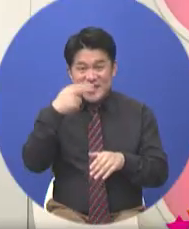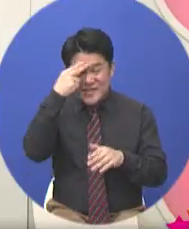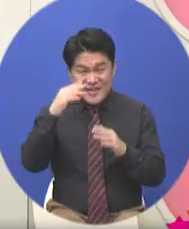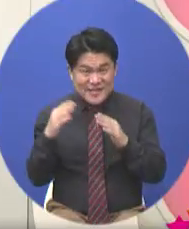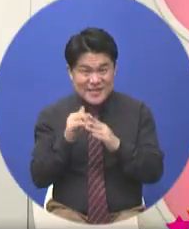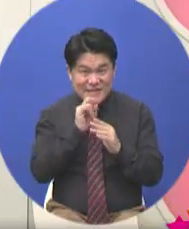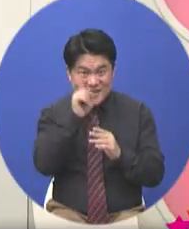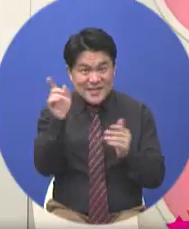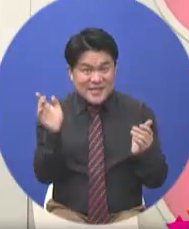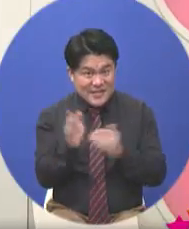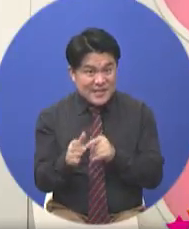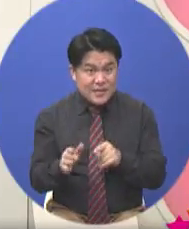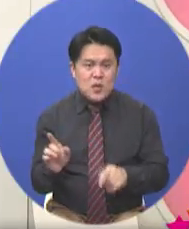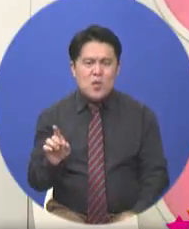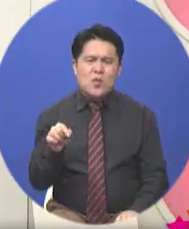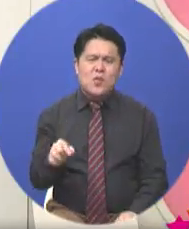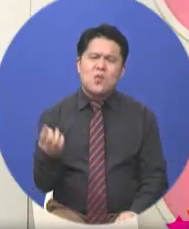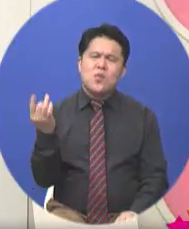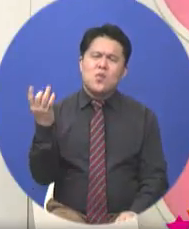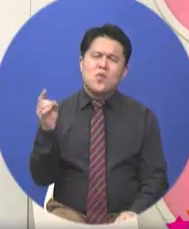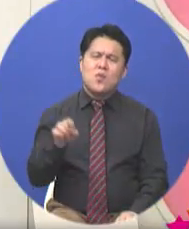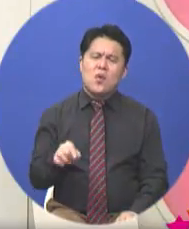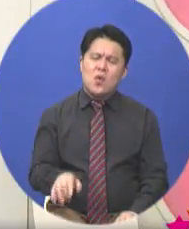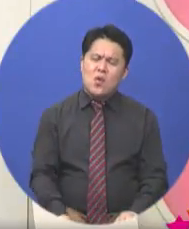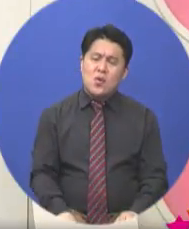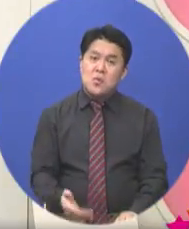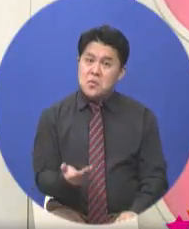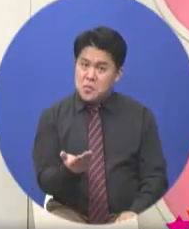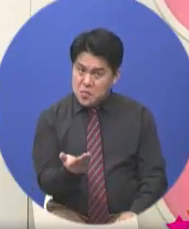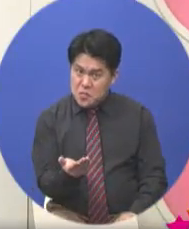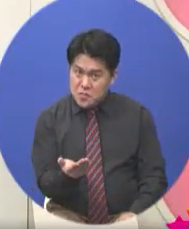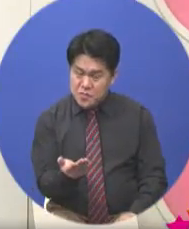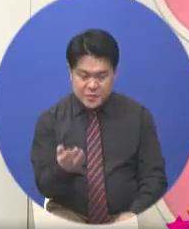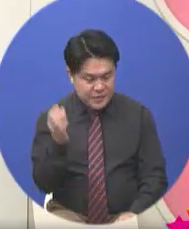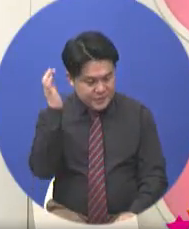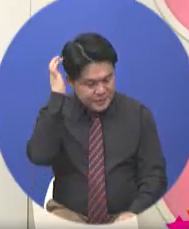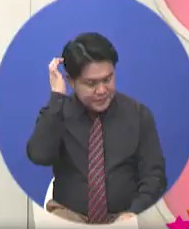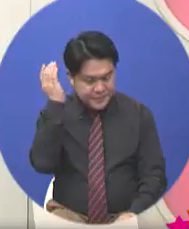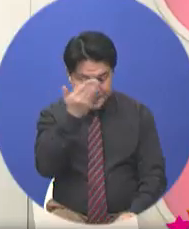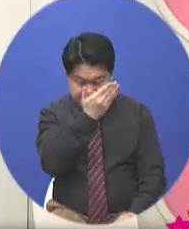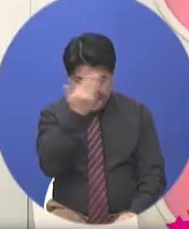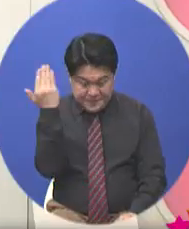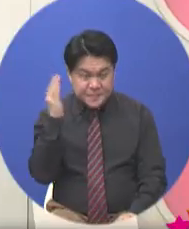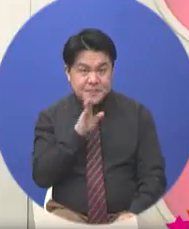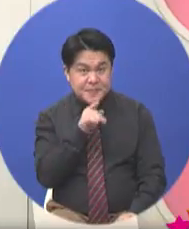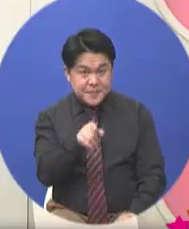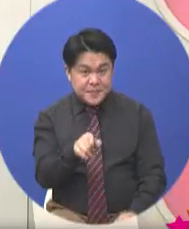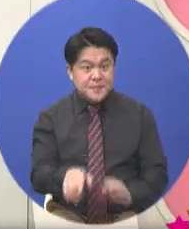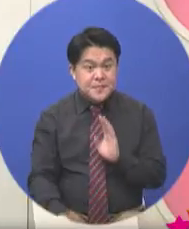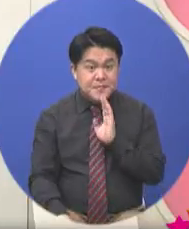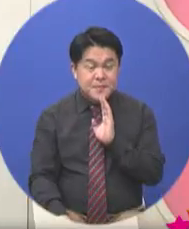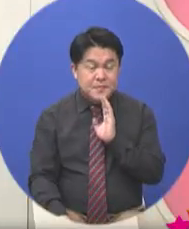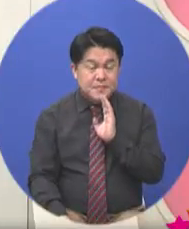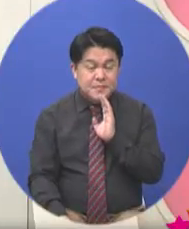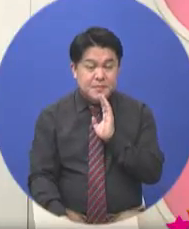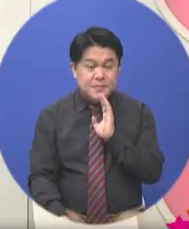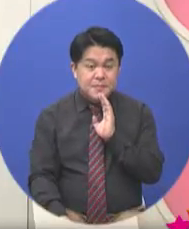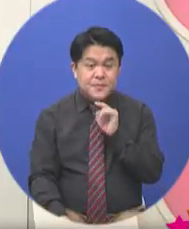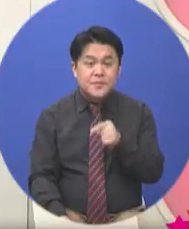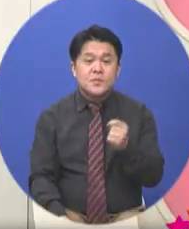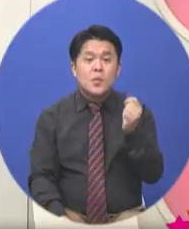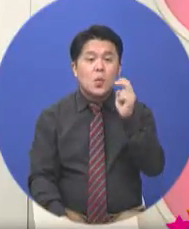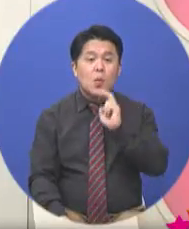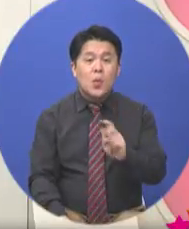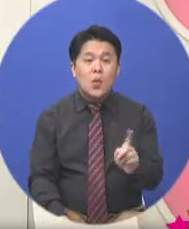예. 이 노래는 사실 우리 이정원 씨가 젊으시잖아요. 예, 예. 예, 그런데 번지